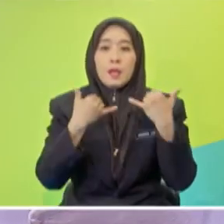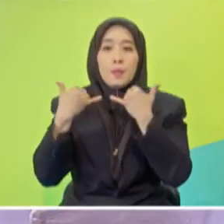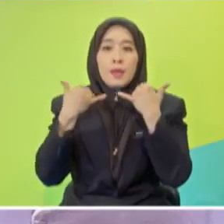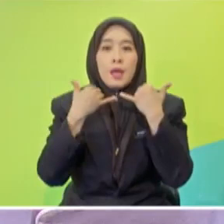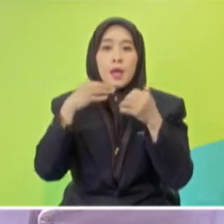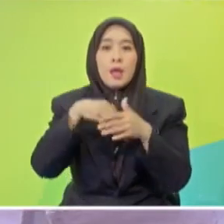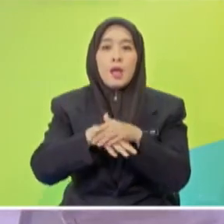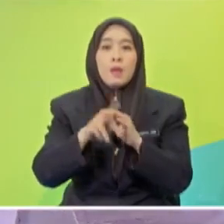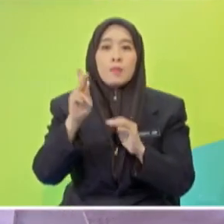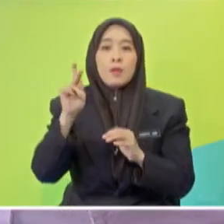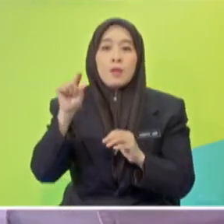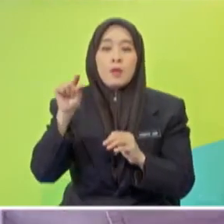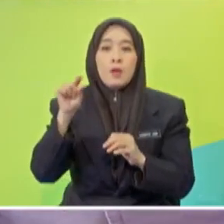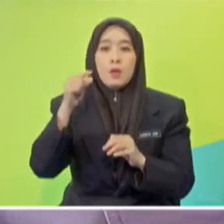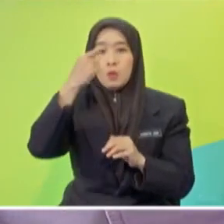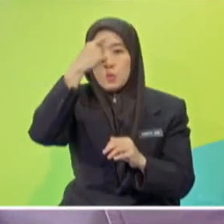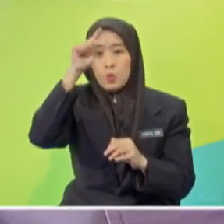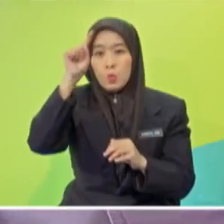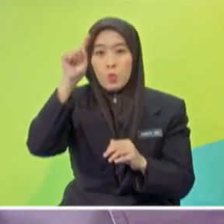kilogram bagi